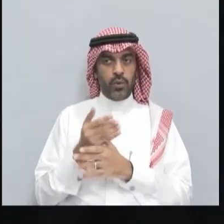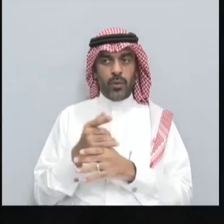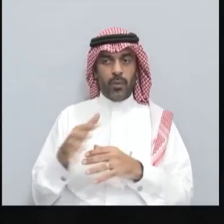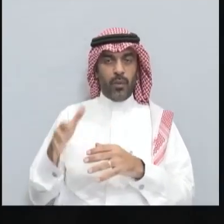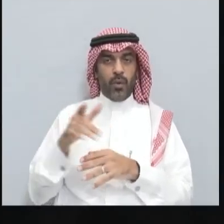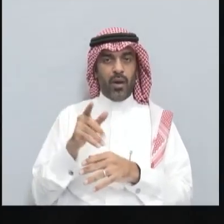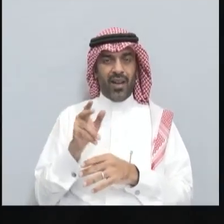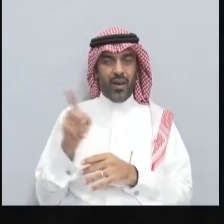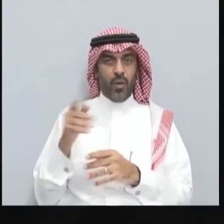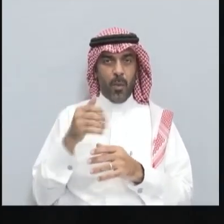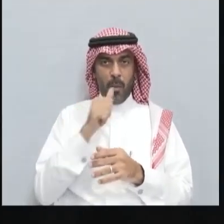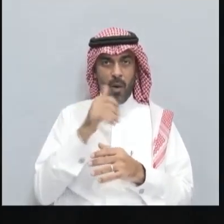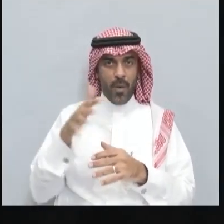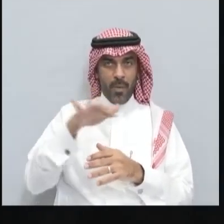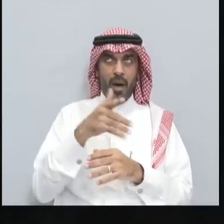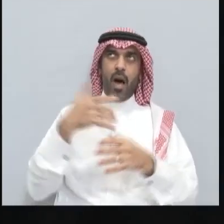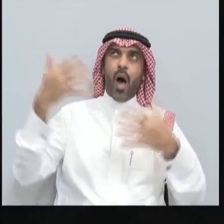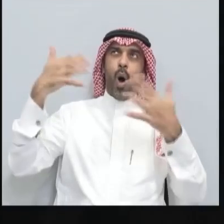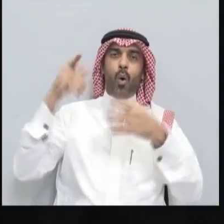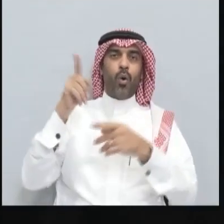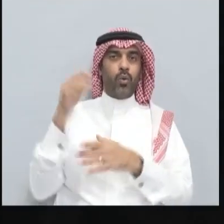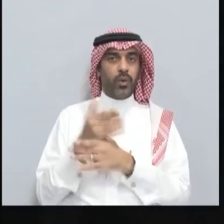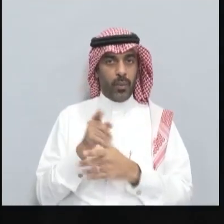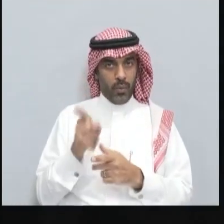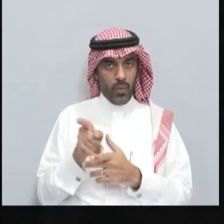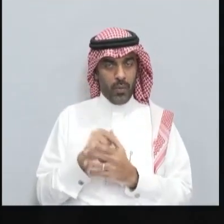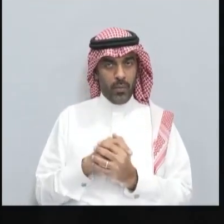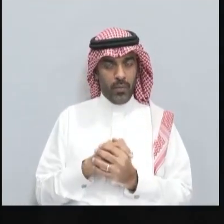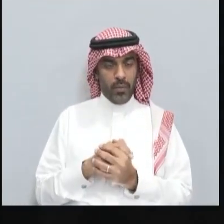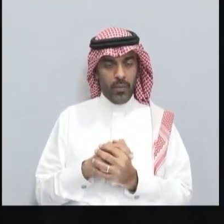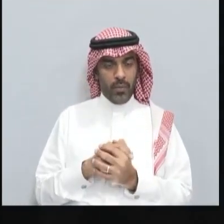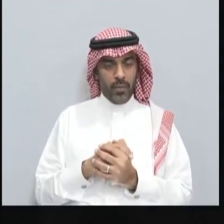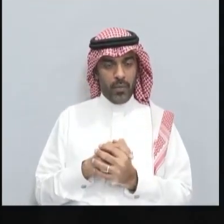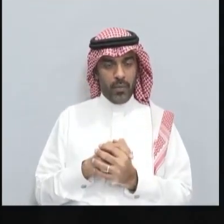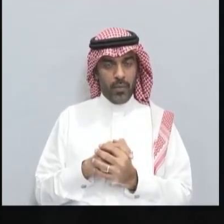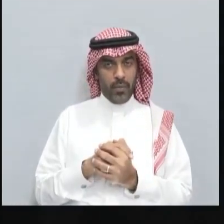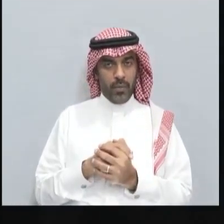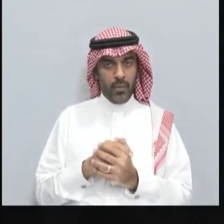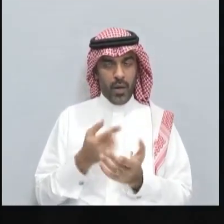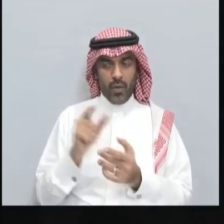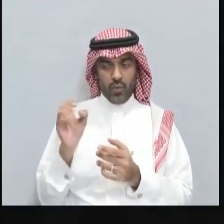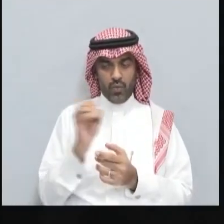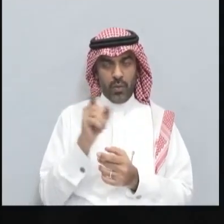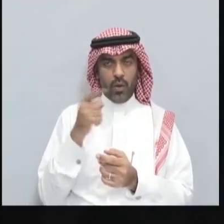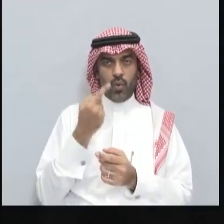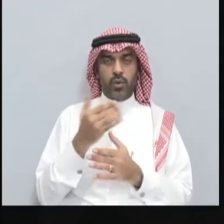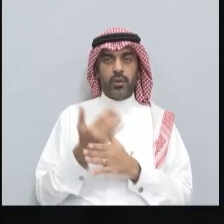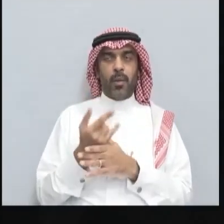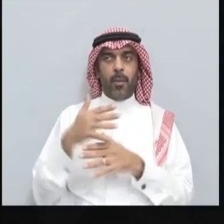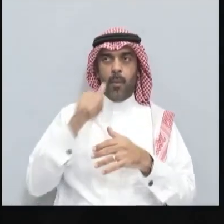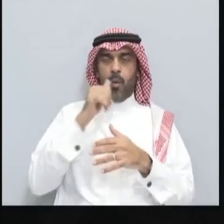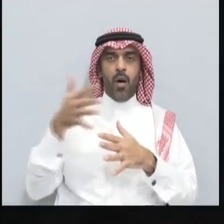تغيرات في الغلاف الجوي ام يحدث التسونامي بسبب تغيرات في الغلاف الصخري وحركه لهذه الصفائح وحدوث